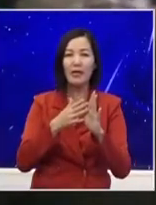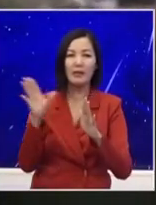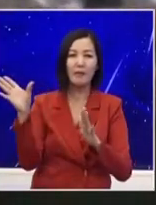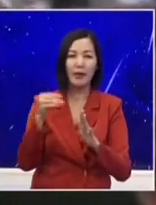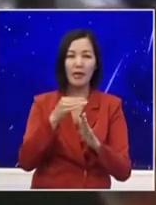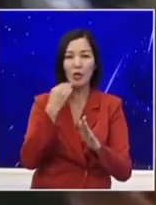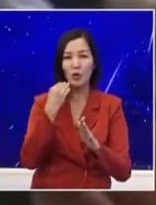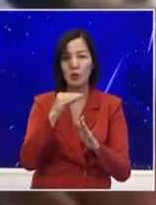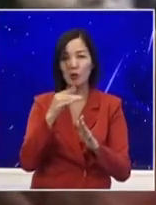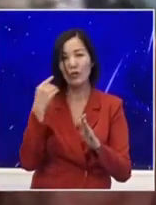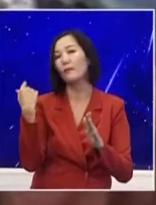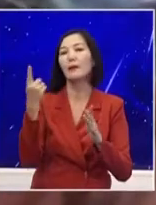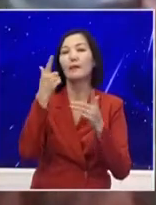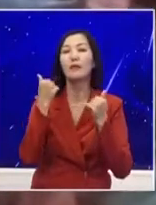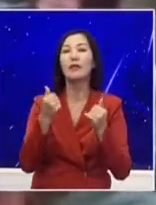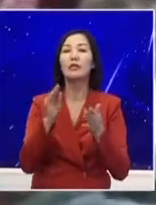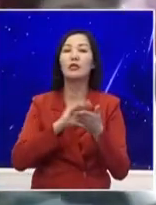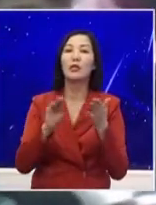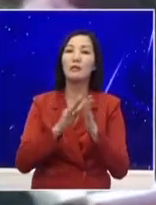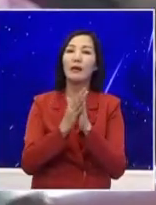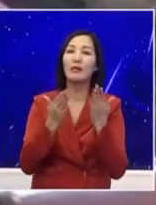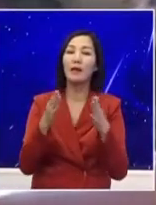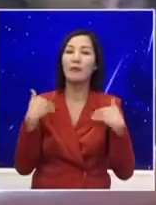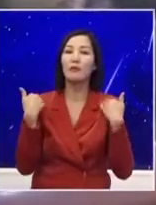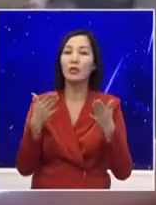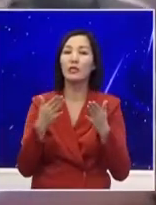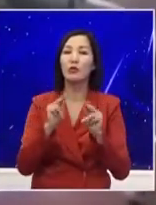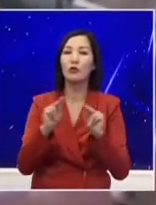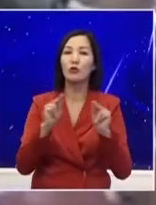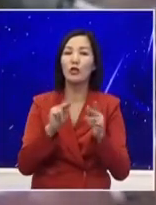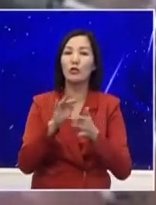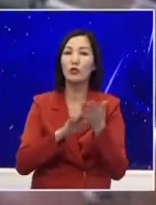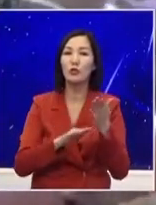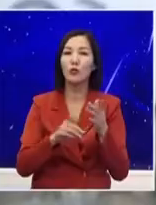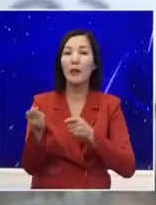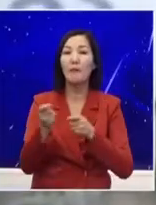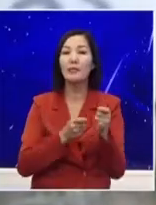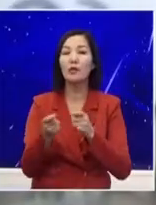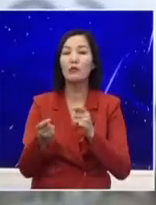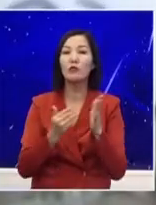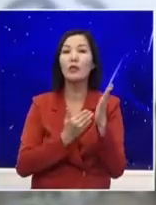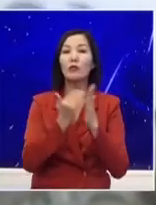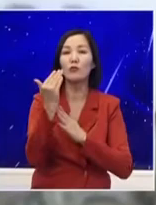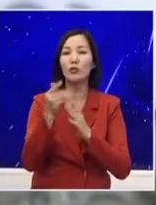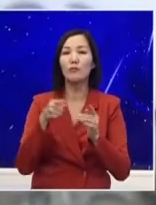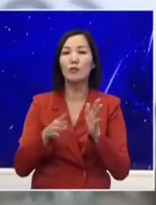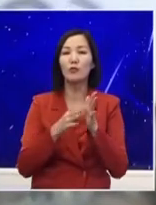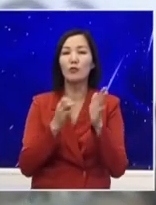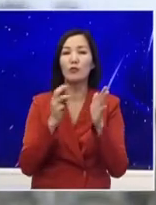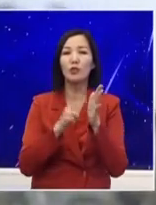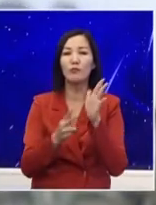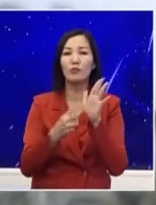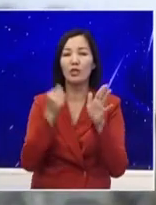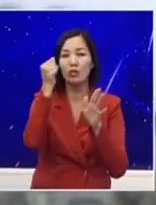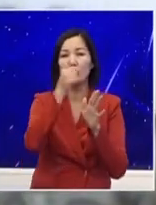тұнығынан алған тұжырымдарын жазба кітап қып жазды. Кейін ұстаздық жолы оны басқарушылыққа дейін өсірді.